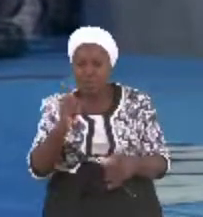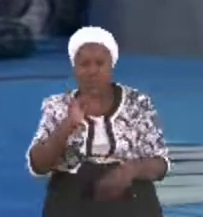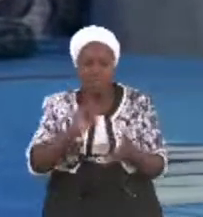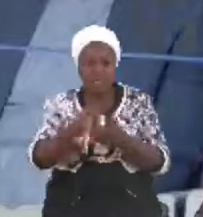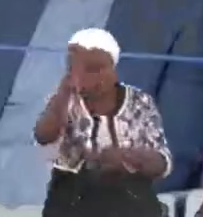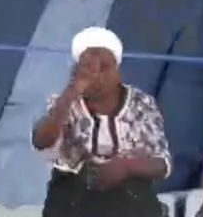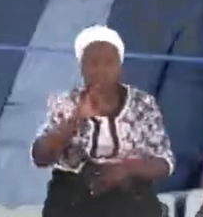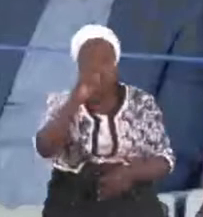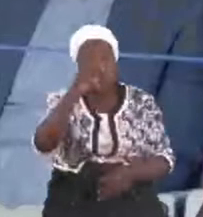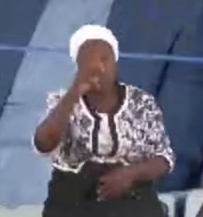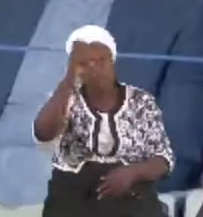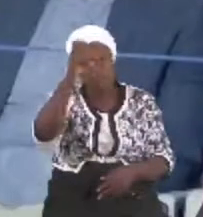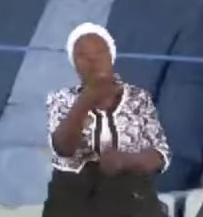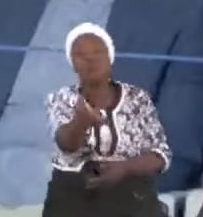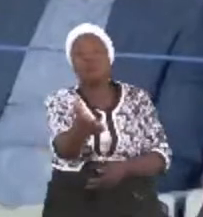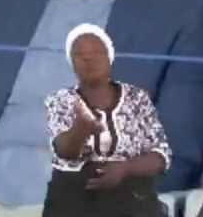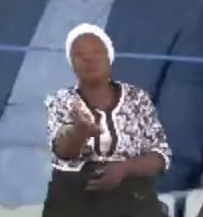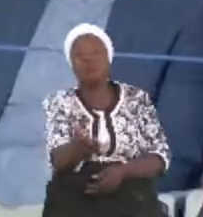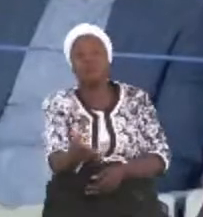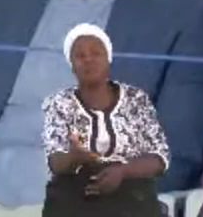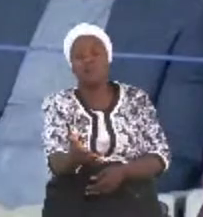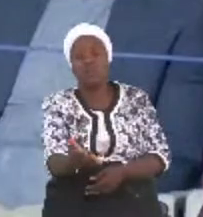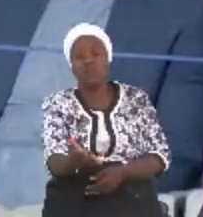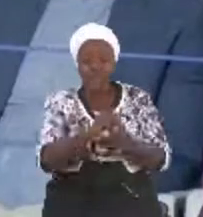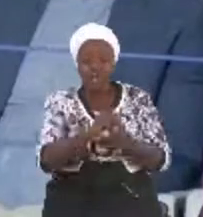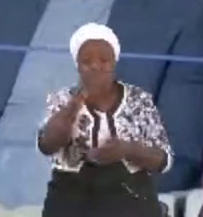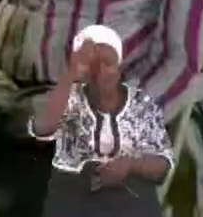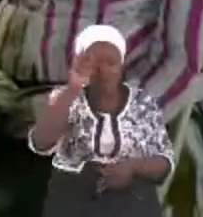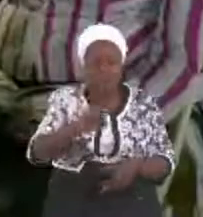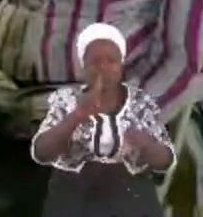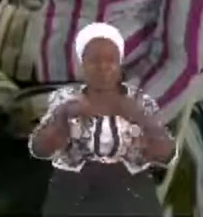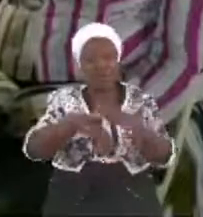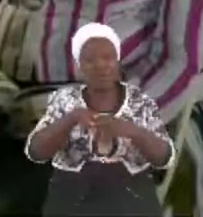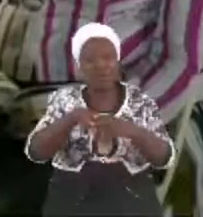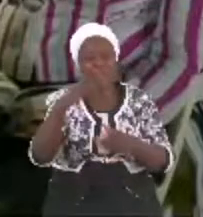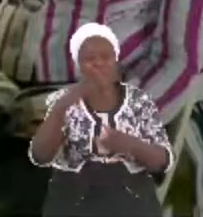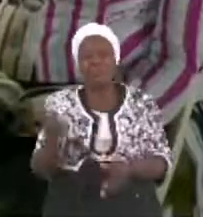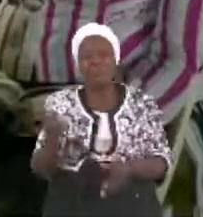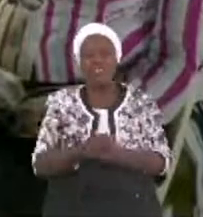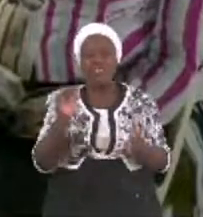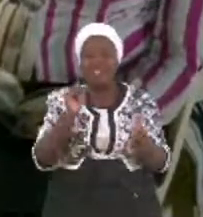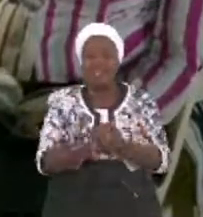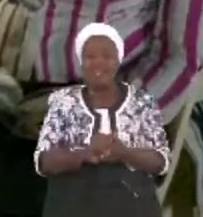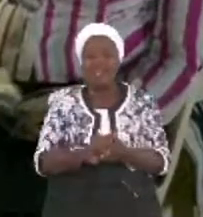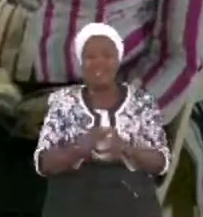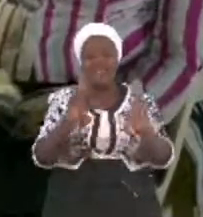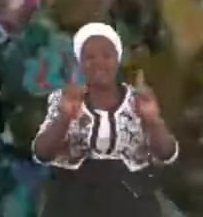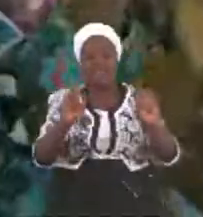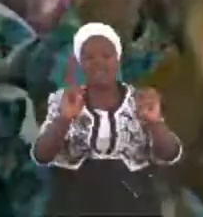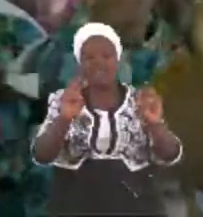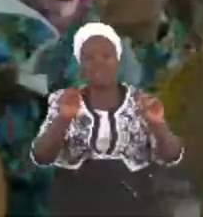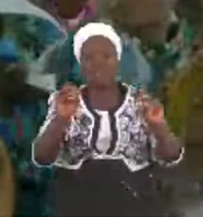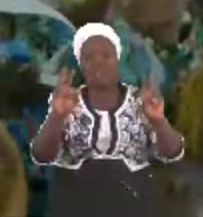J'ai dit, est-ce qu'il est avec toi là-bas? Ce démon doit sortir. Ce démon doit